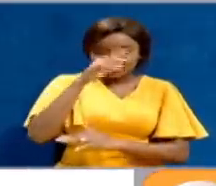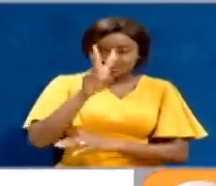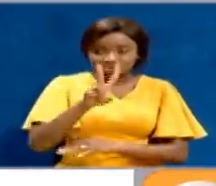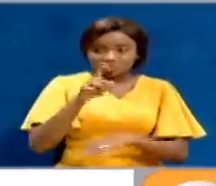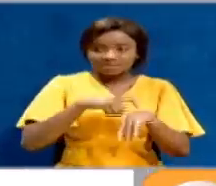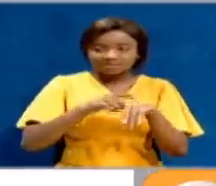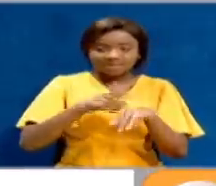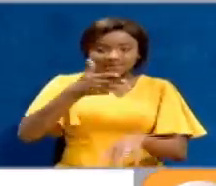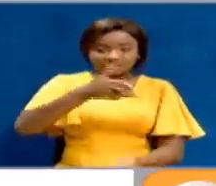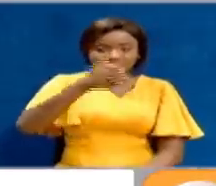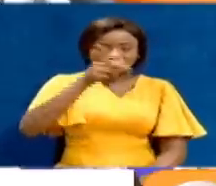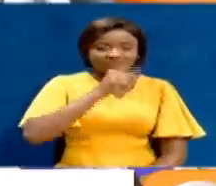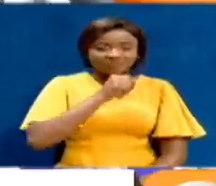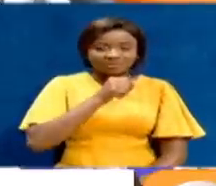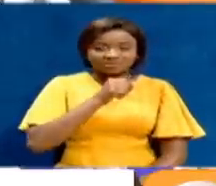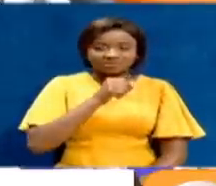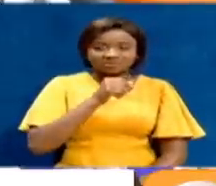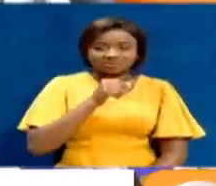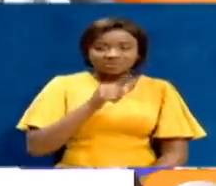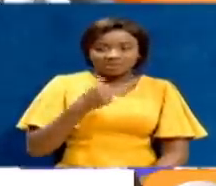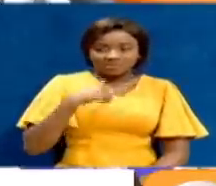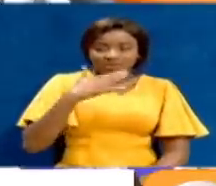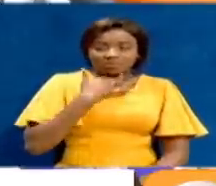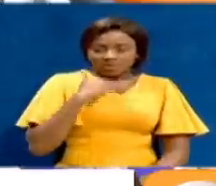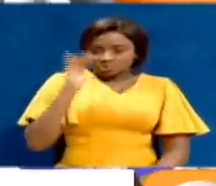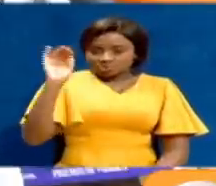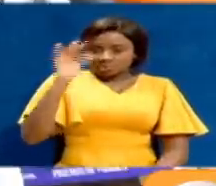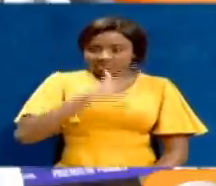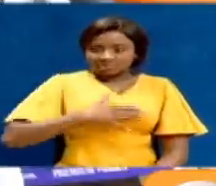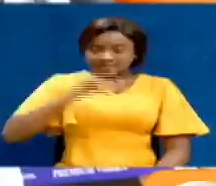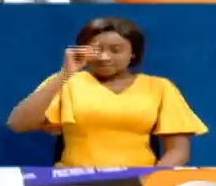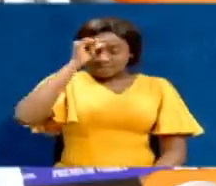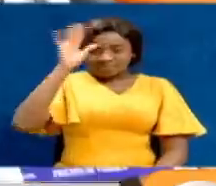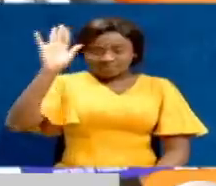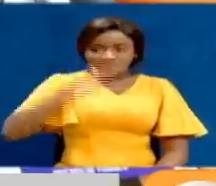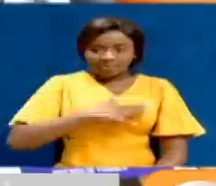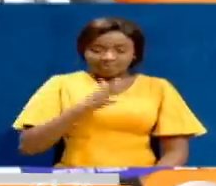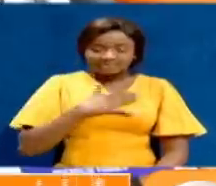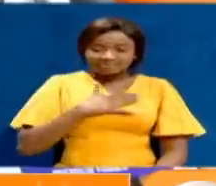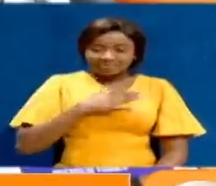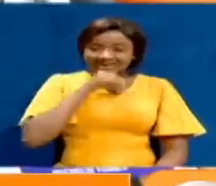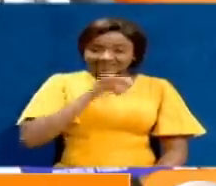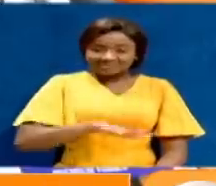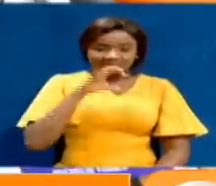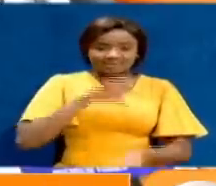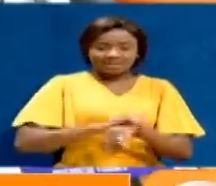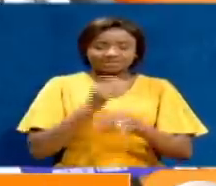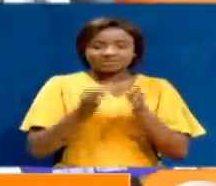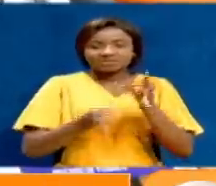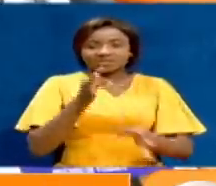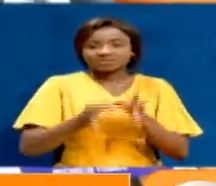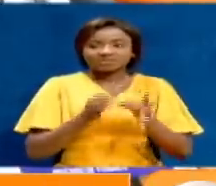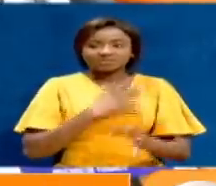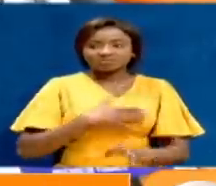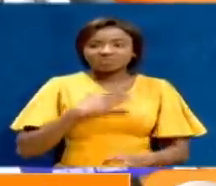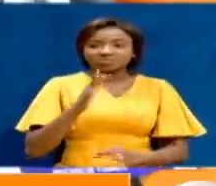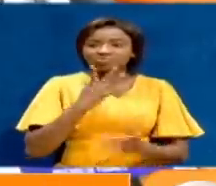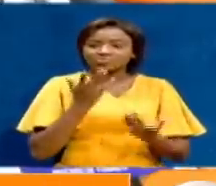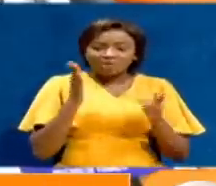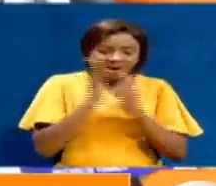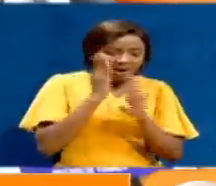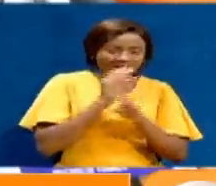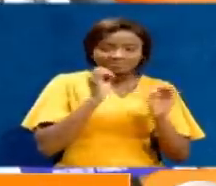katika hospitali ya rufaa ya Kenyatta. Mimi naomba serikali, haki ya huyu mtoto ifuatiliwe. Sitaki iende hivyo